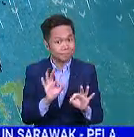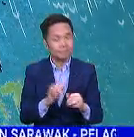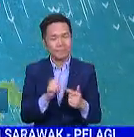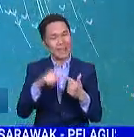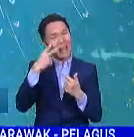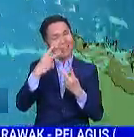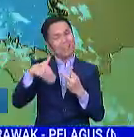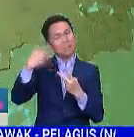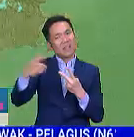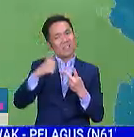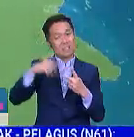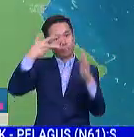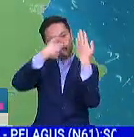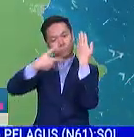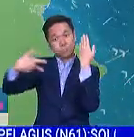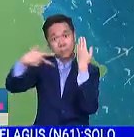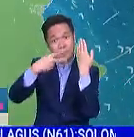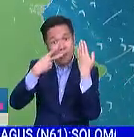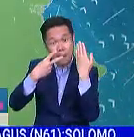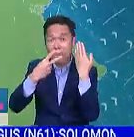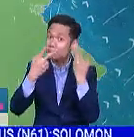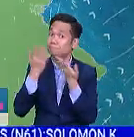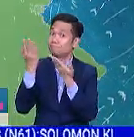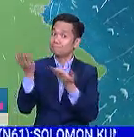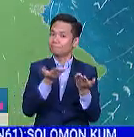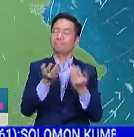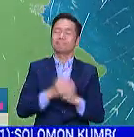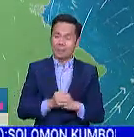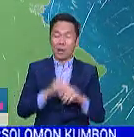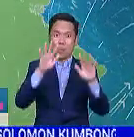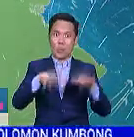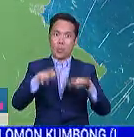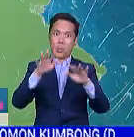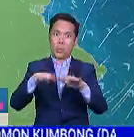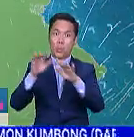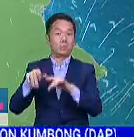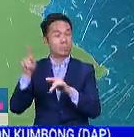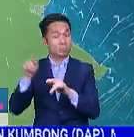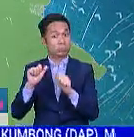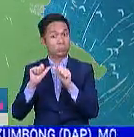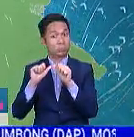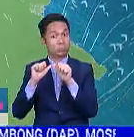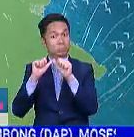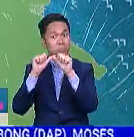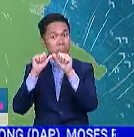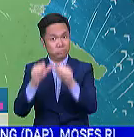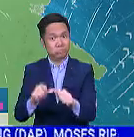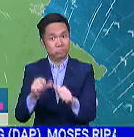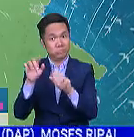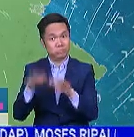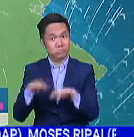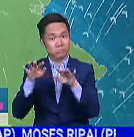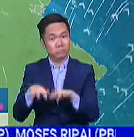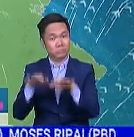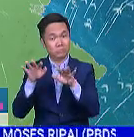paparan imej kemeradar semasa perhatikan keadaan hujan masih lagi berterusan berlaku terutamanya